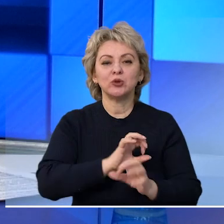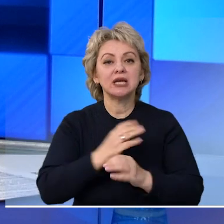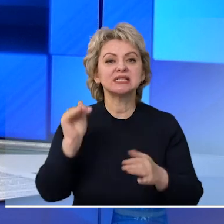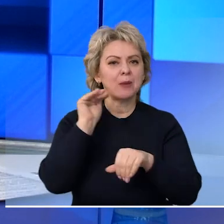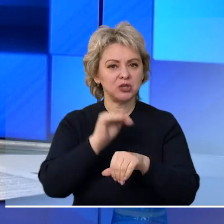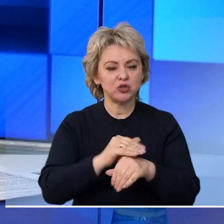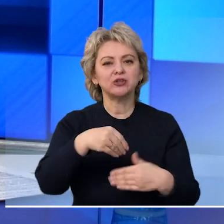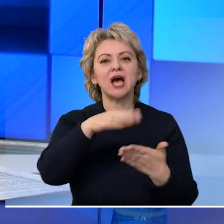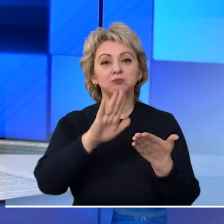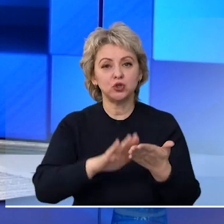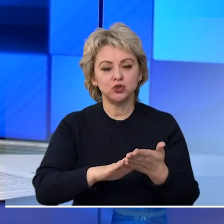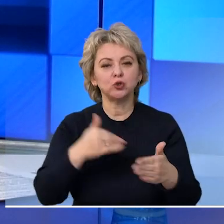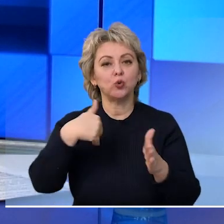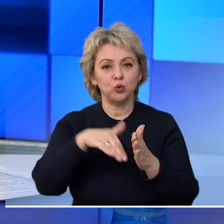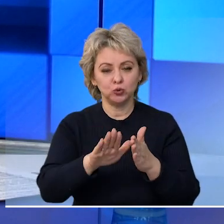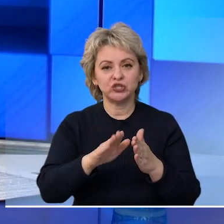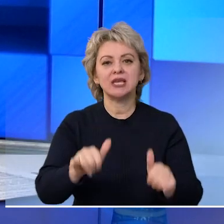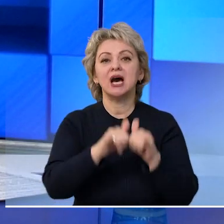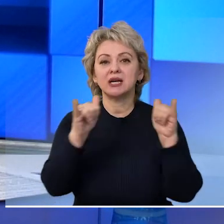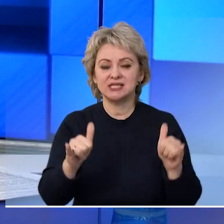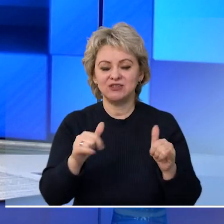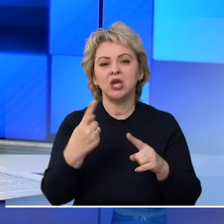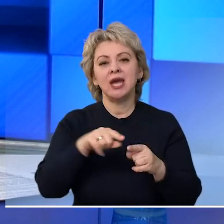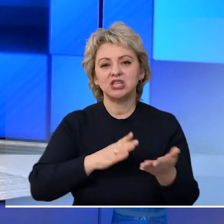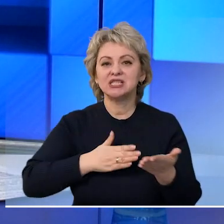региона замечают и отмечают улучшение и